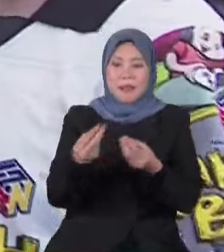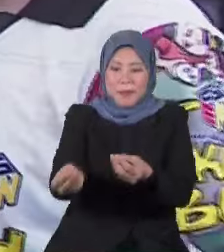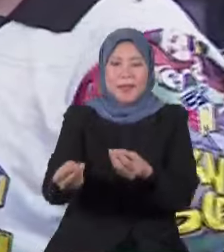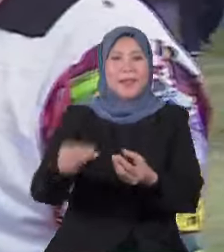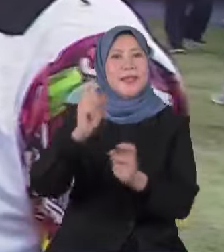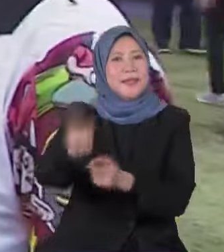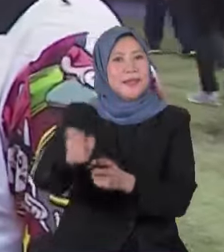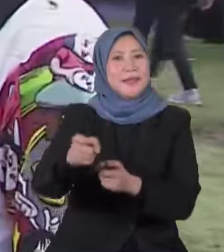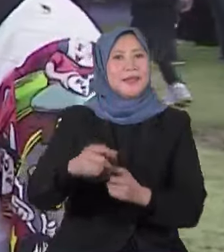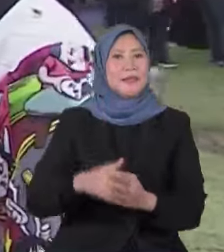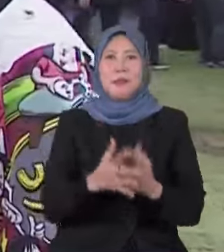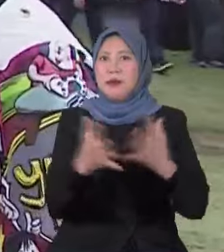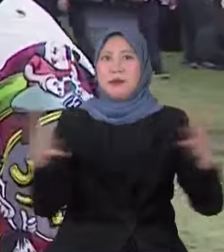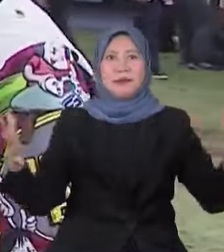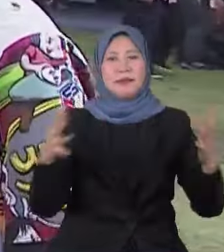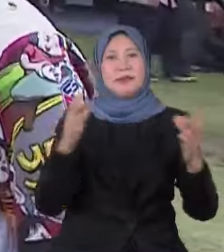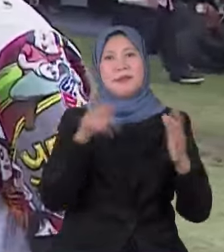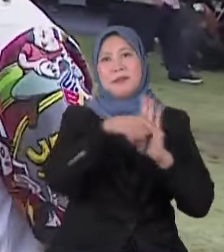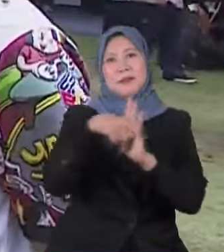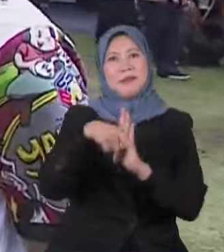Pahlawan. Banyak bus-bus,